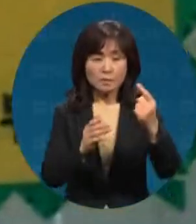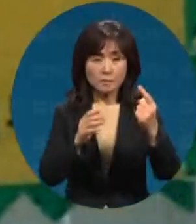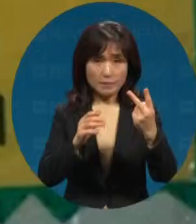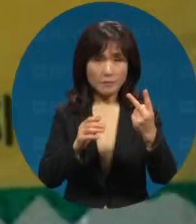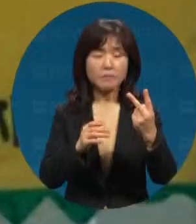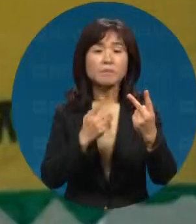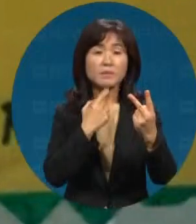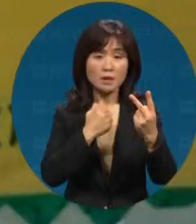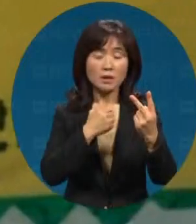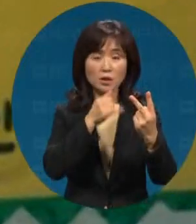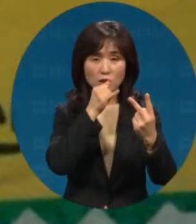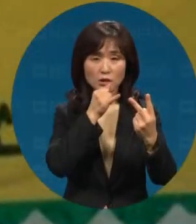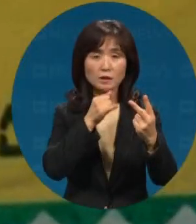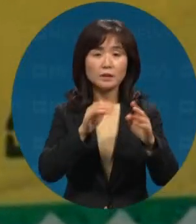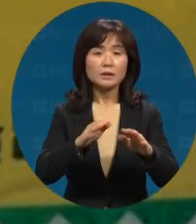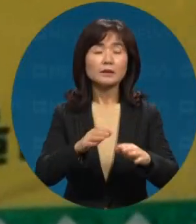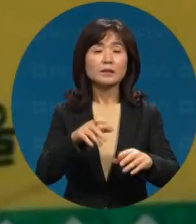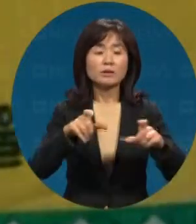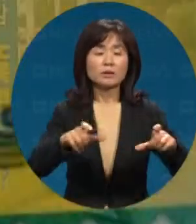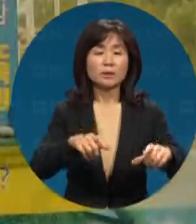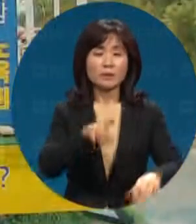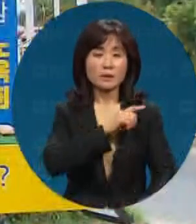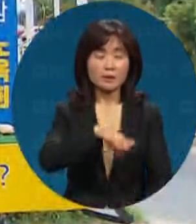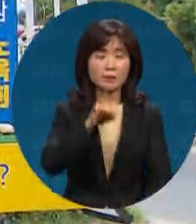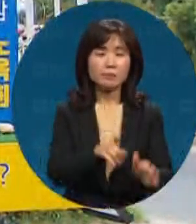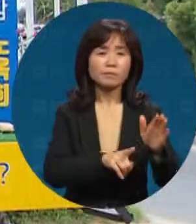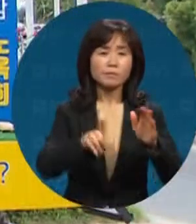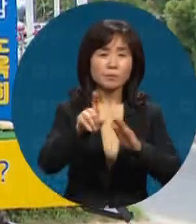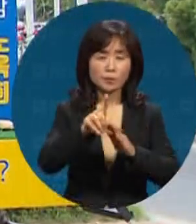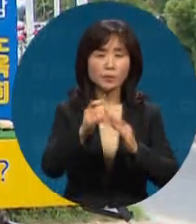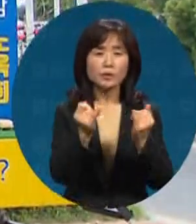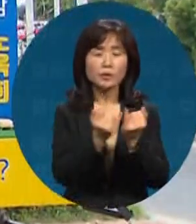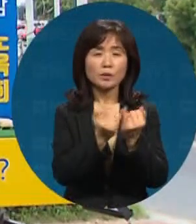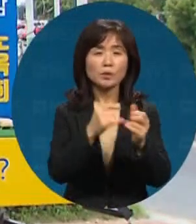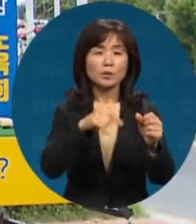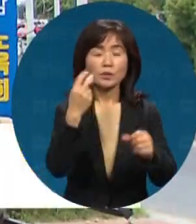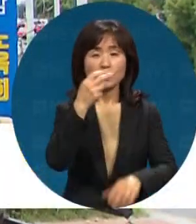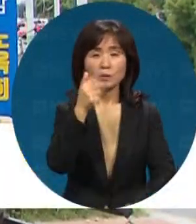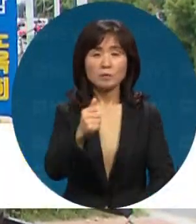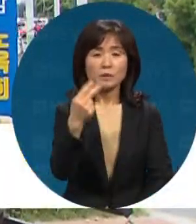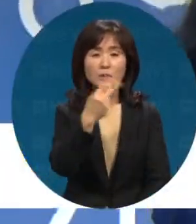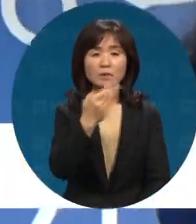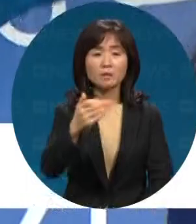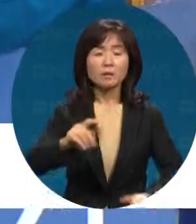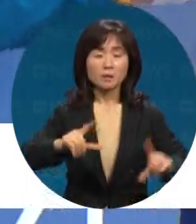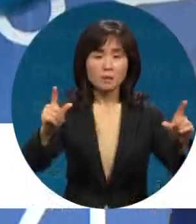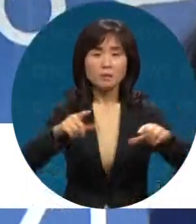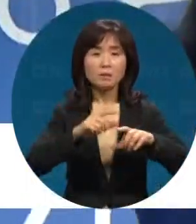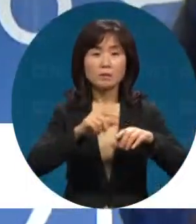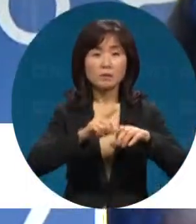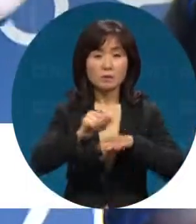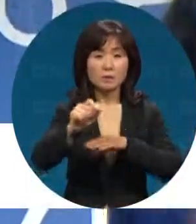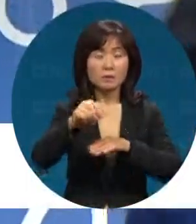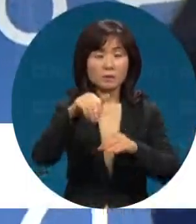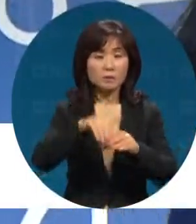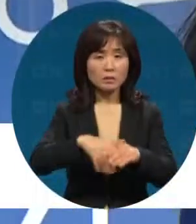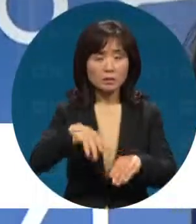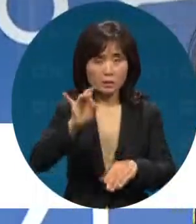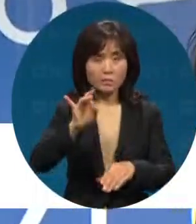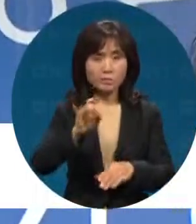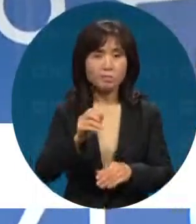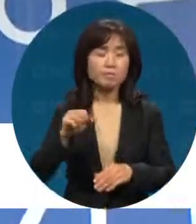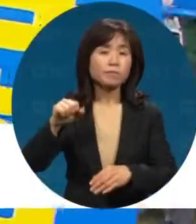나온 진보성향의 여성 교육감이었습니다 노교육감은 지난 2018년 지방선거에 처음 출마해